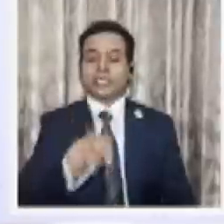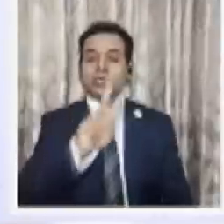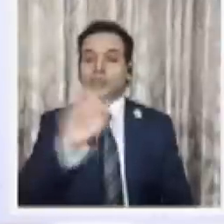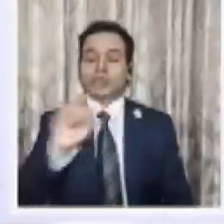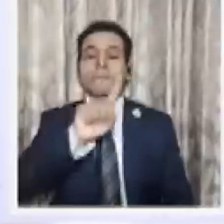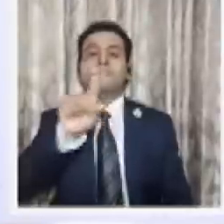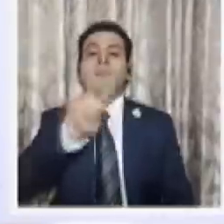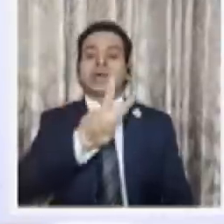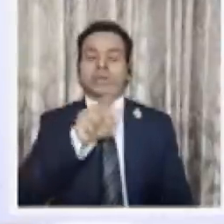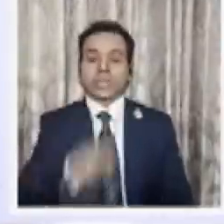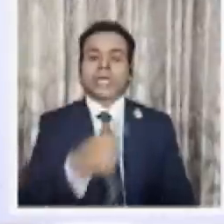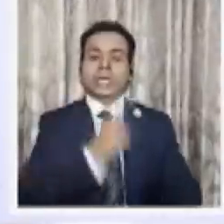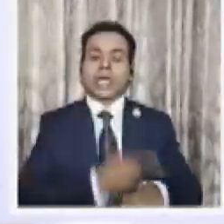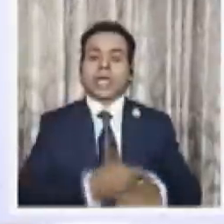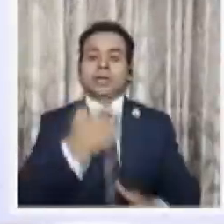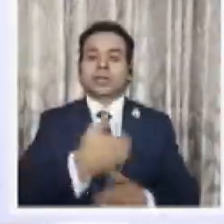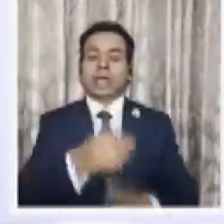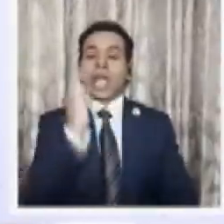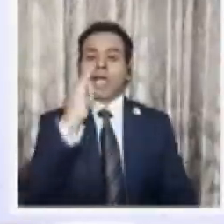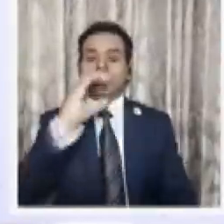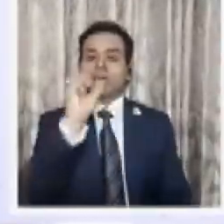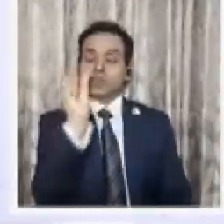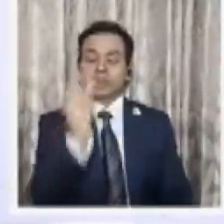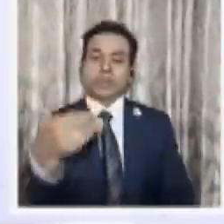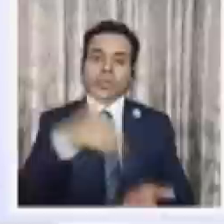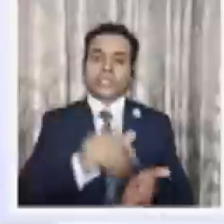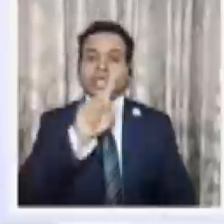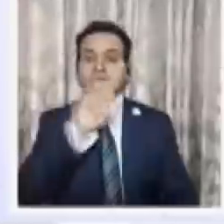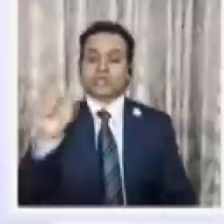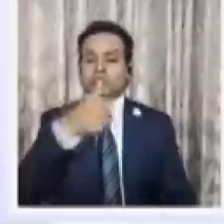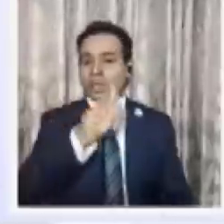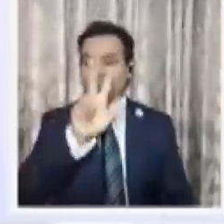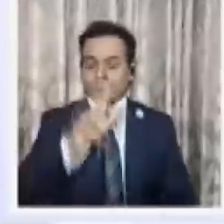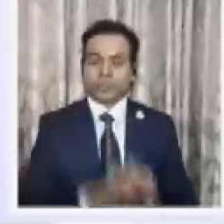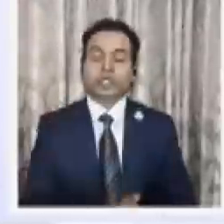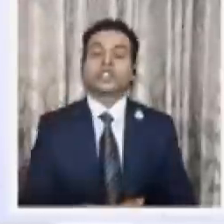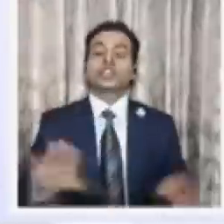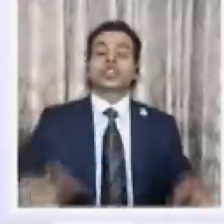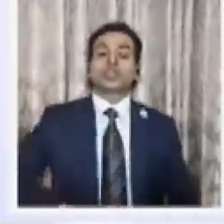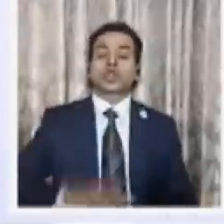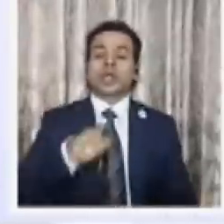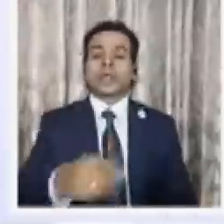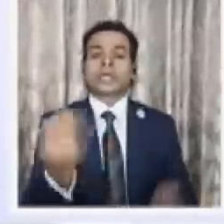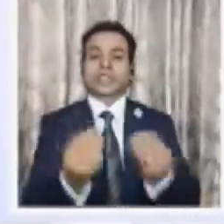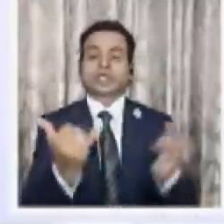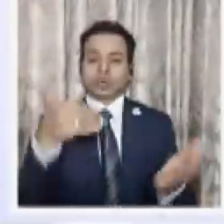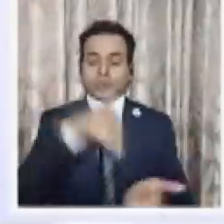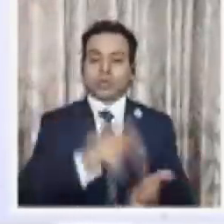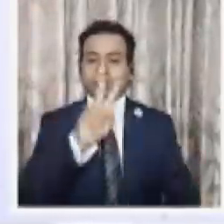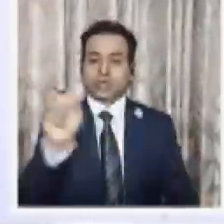হাসপাতালের তথ্য, ঢাকা মহানগরীতে ভর্তি আছে 2,212 জন এবং ঢাকা মহানগরীর আইসিইউতে ভর্তি